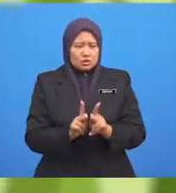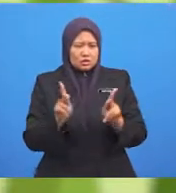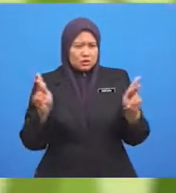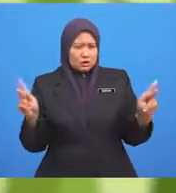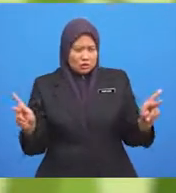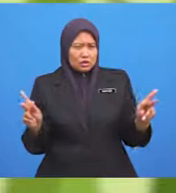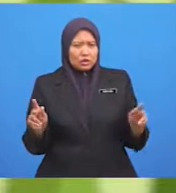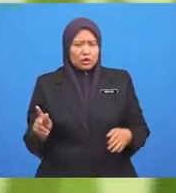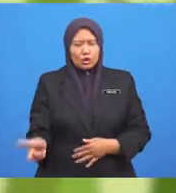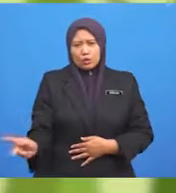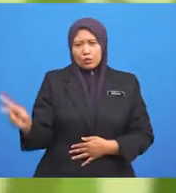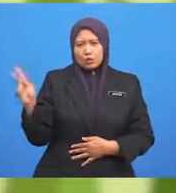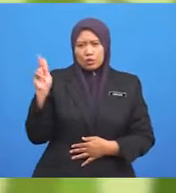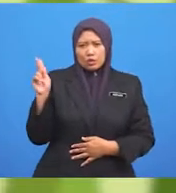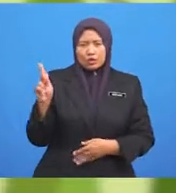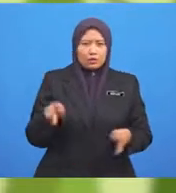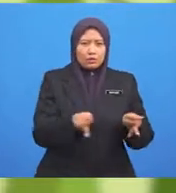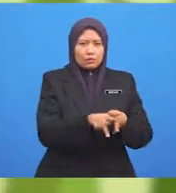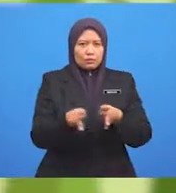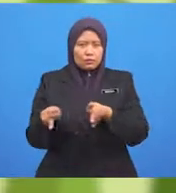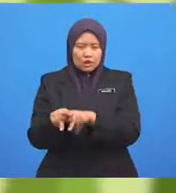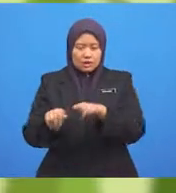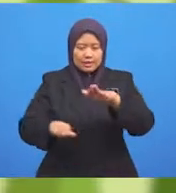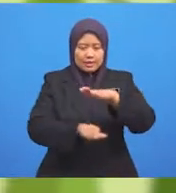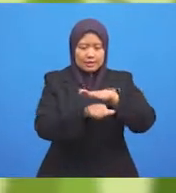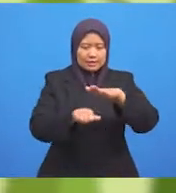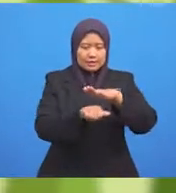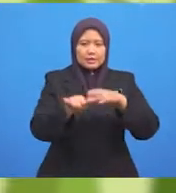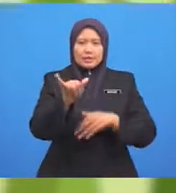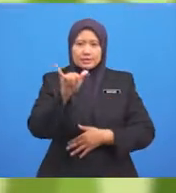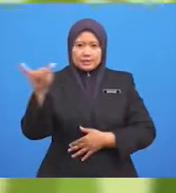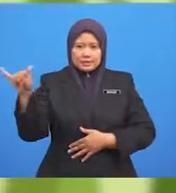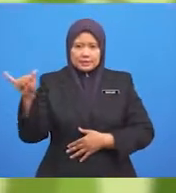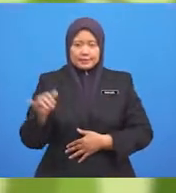kuat pula asasnya.